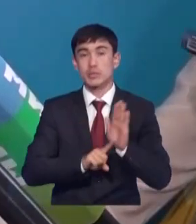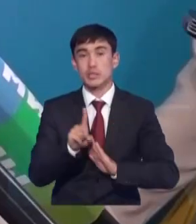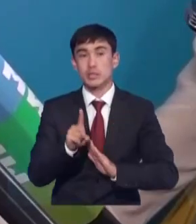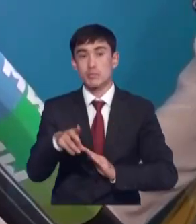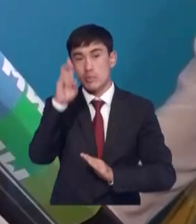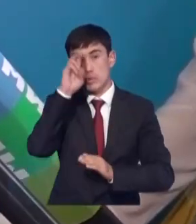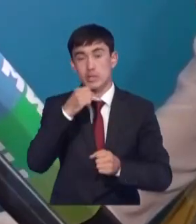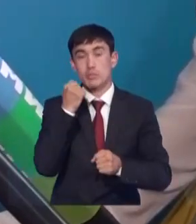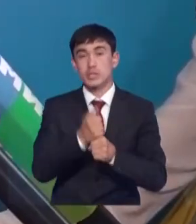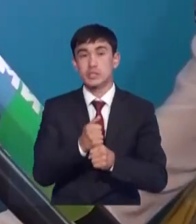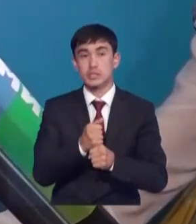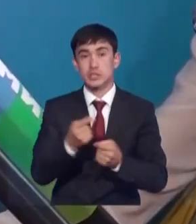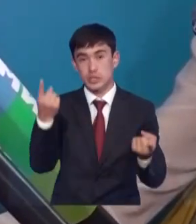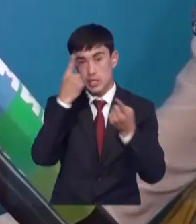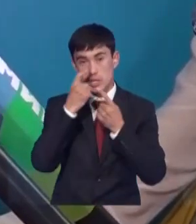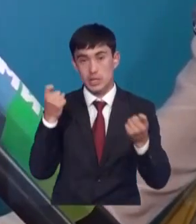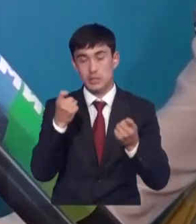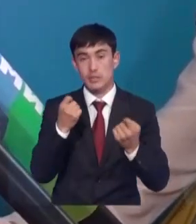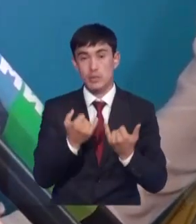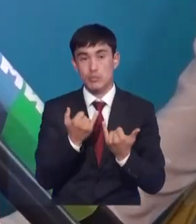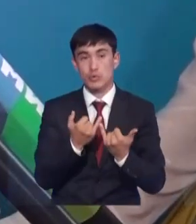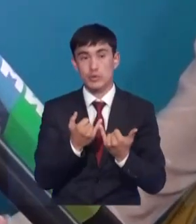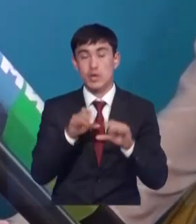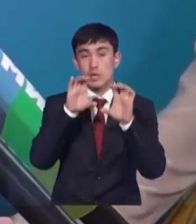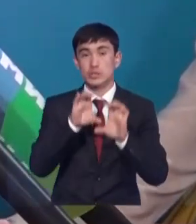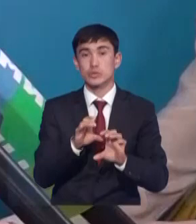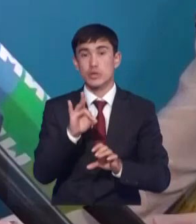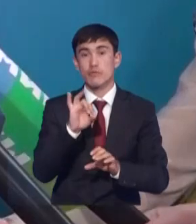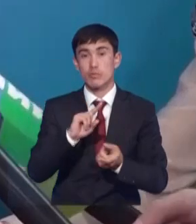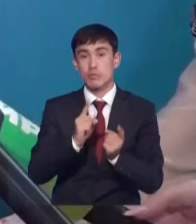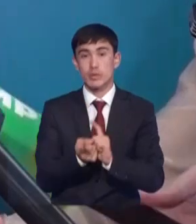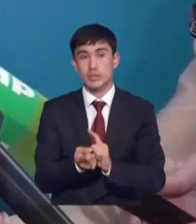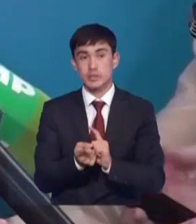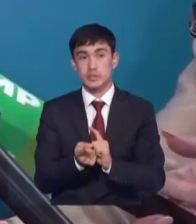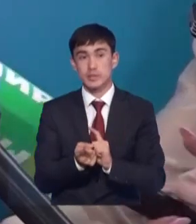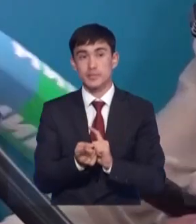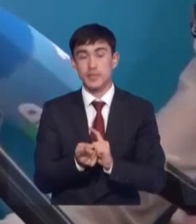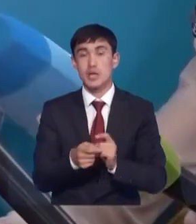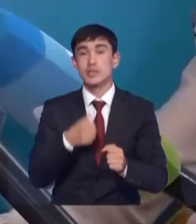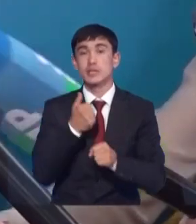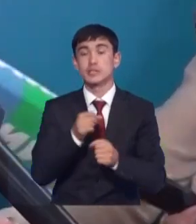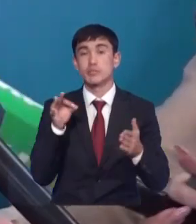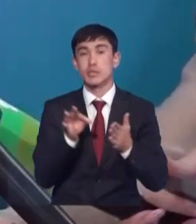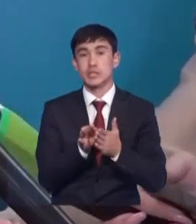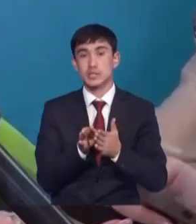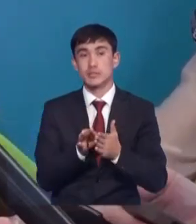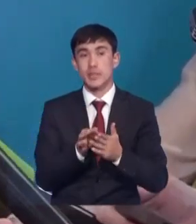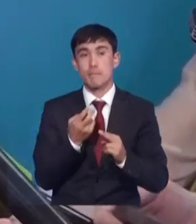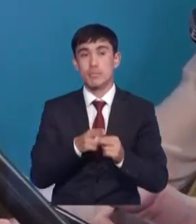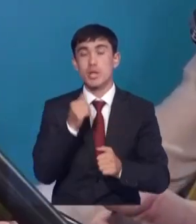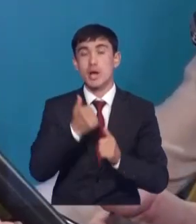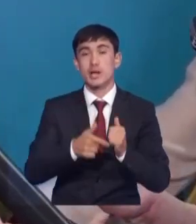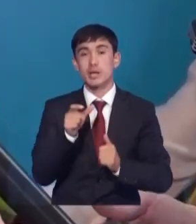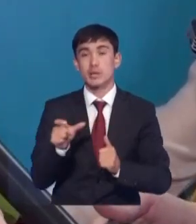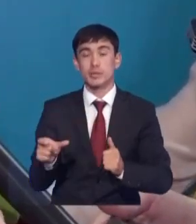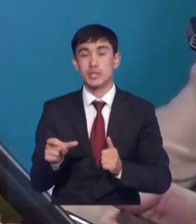Мемлекет басшысының жариялаған. Міне сол конституциялық реформасының негізгі мақсаты қандай? Ол әр